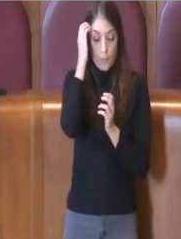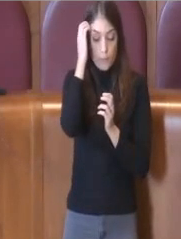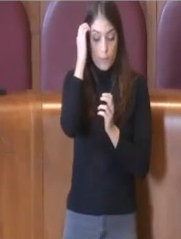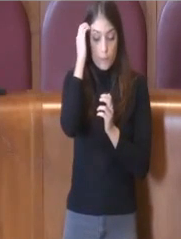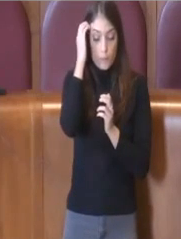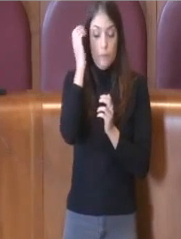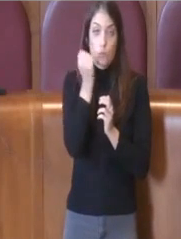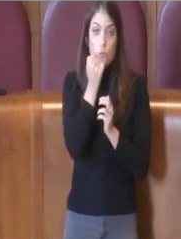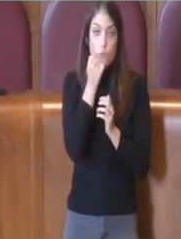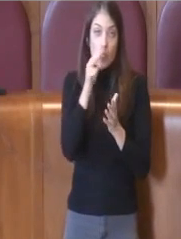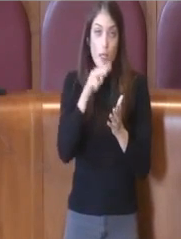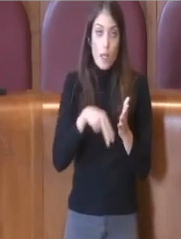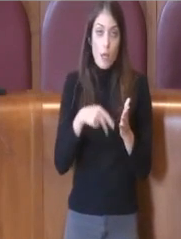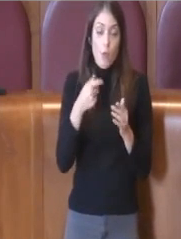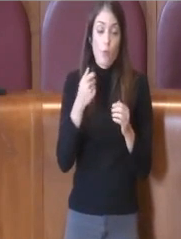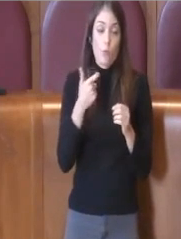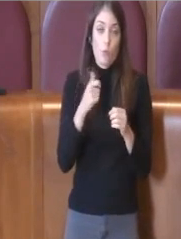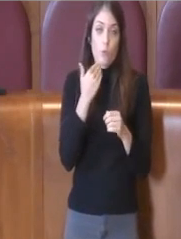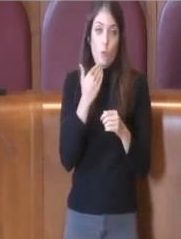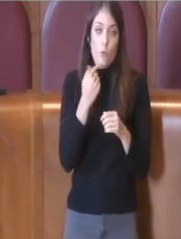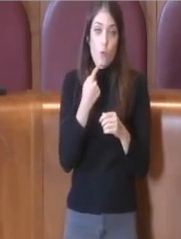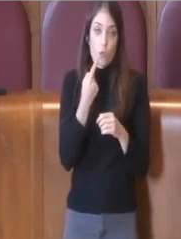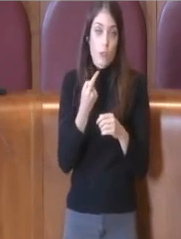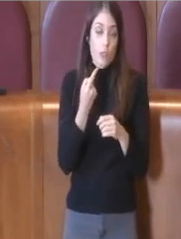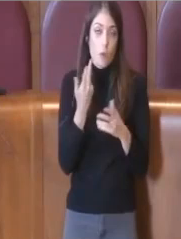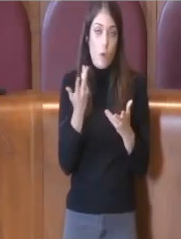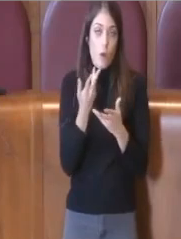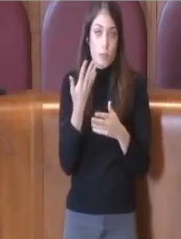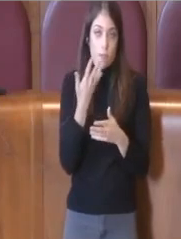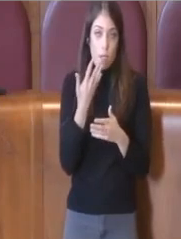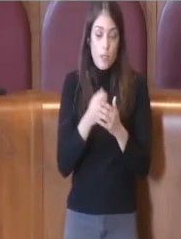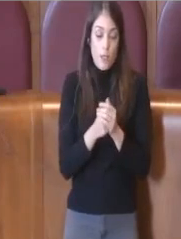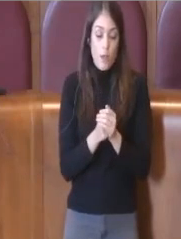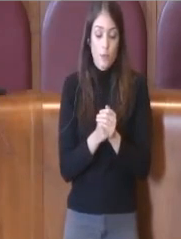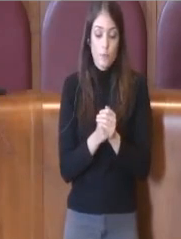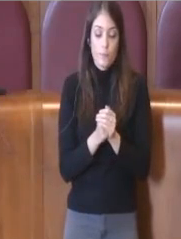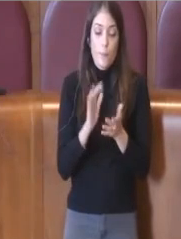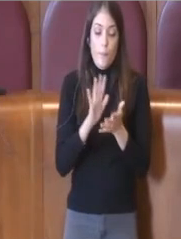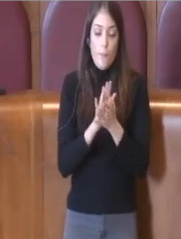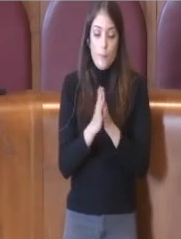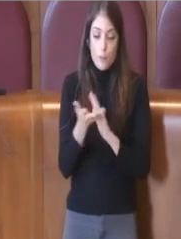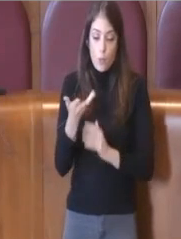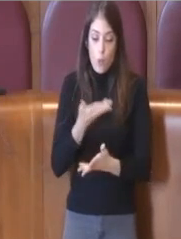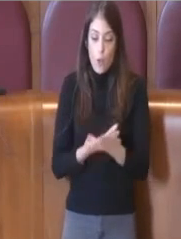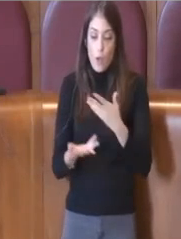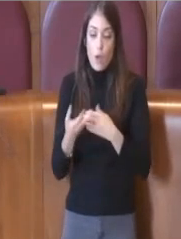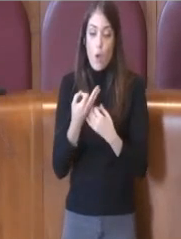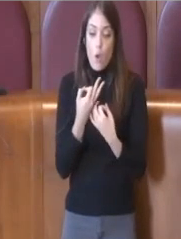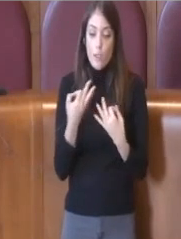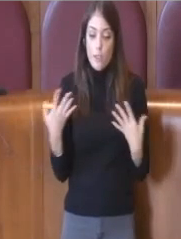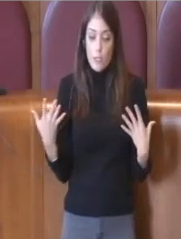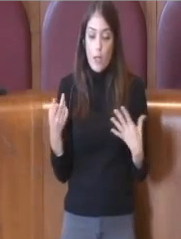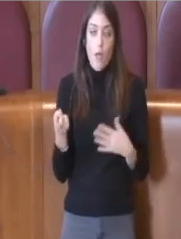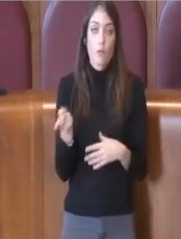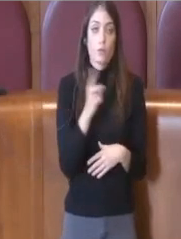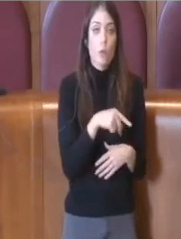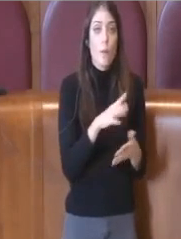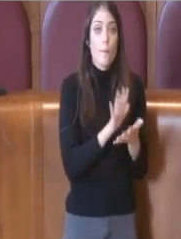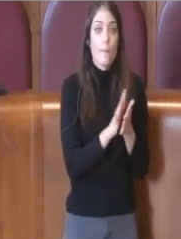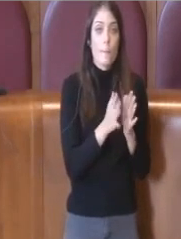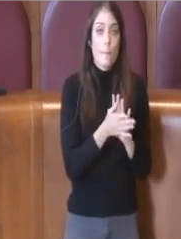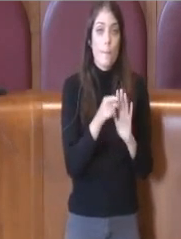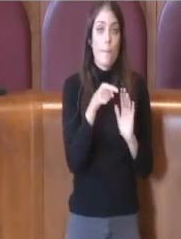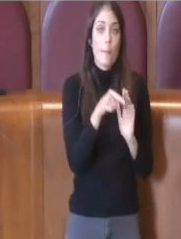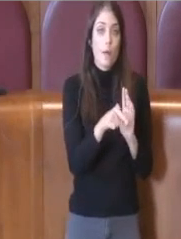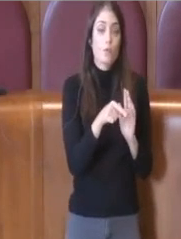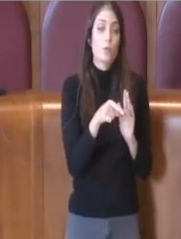secondo che leggo perché non vorrei dire inesattezze. Patto di collaborazione ordinario e patto di collaborazione